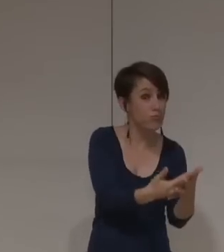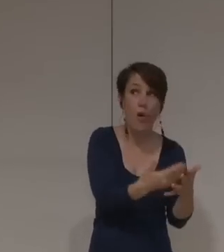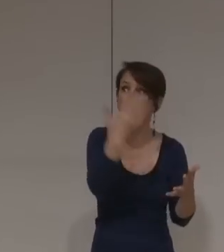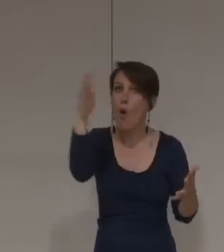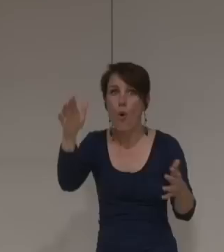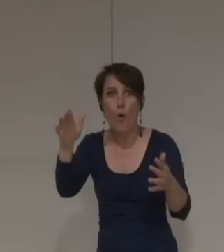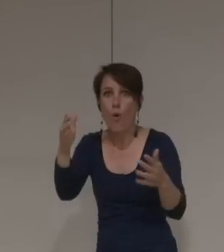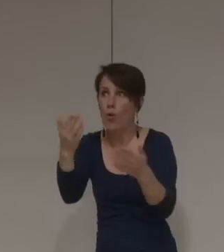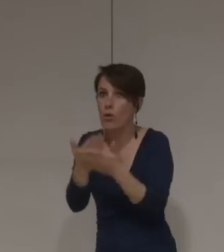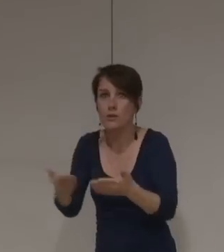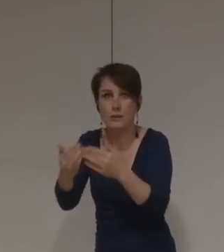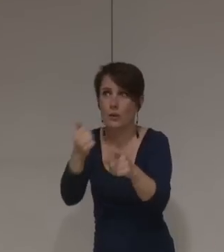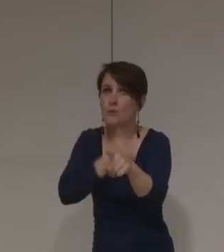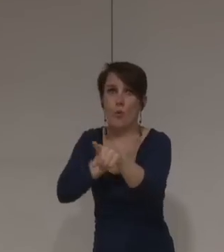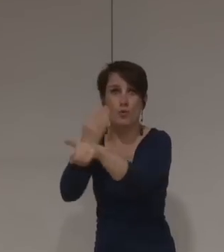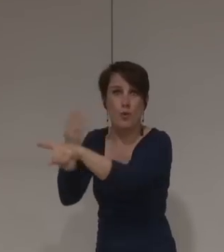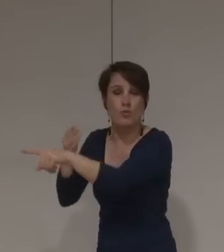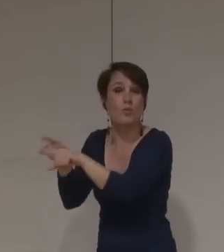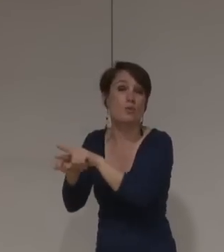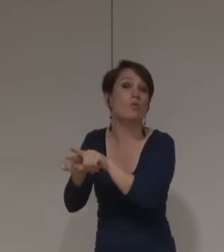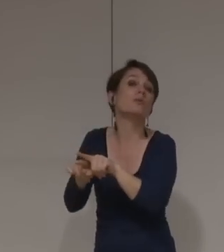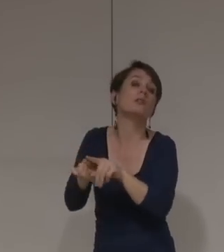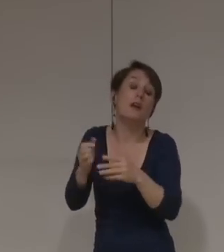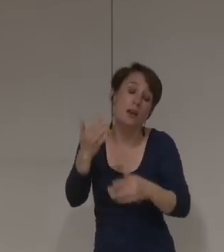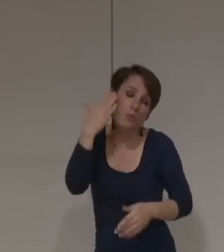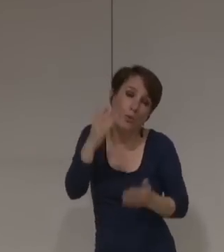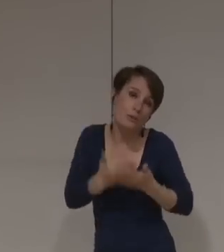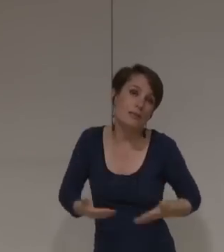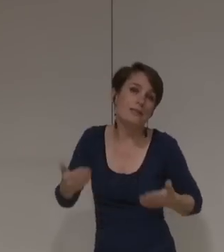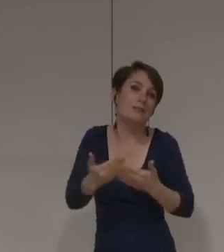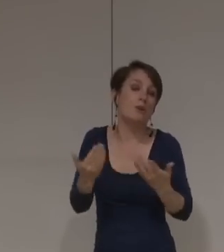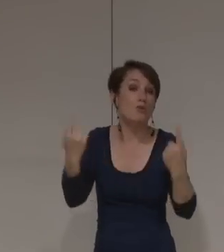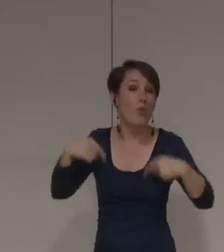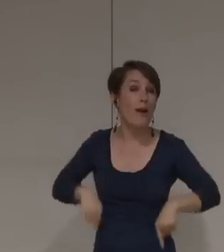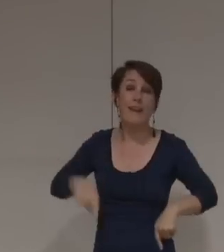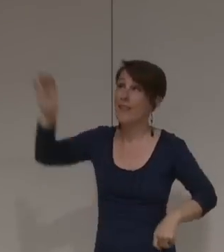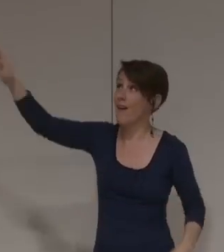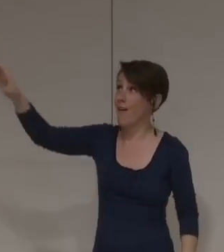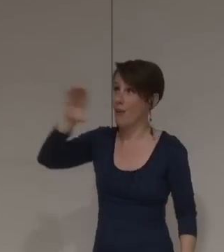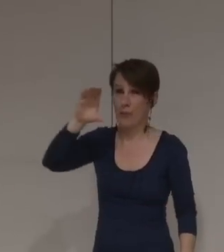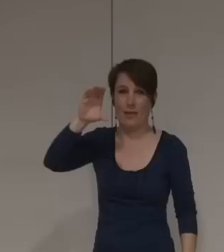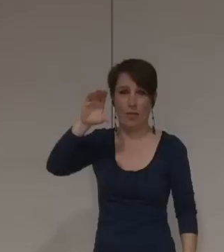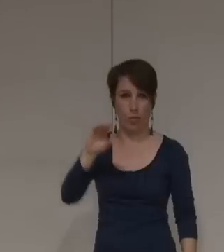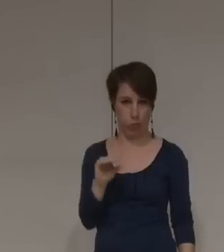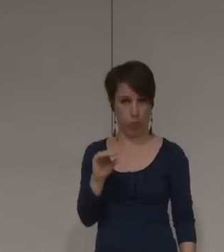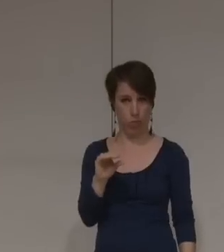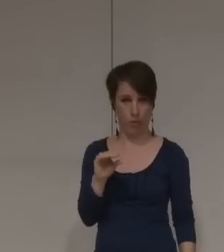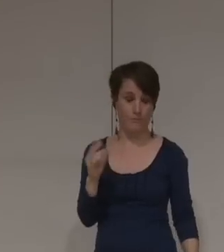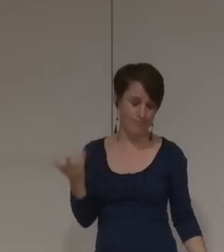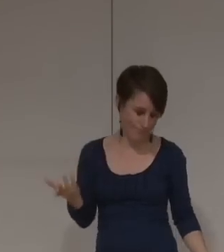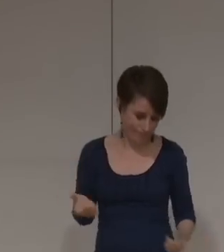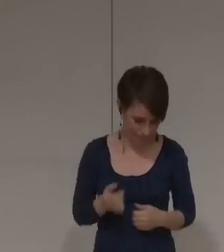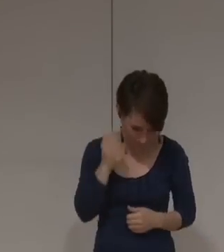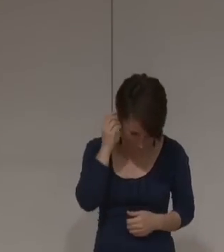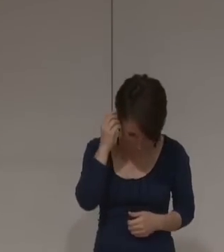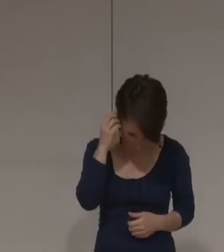des fortes contraintes budgétaire lié à la baisse des dotations de l'État mais au